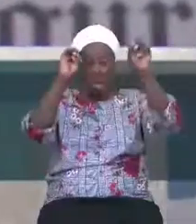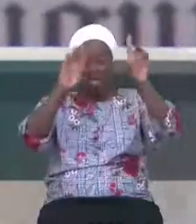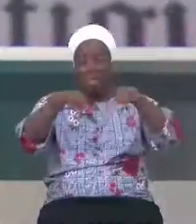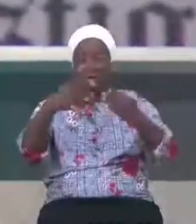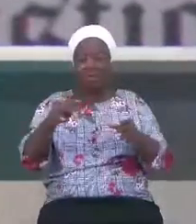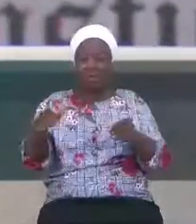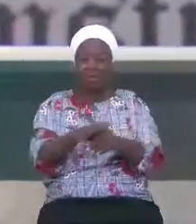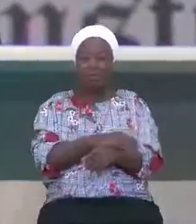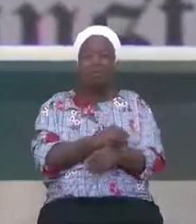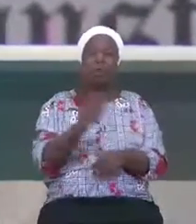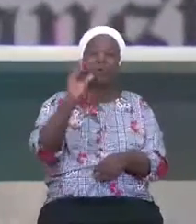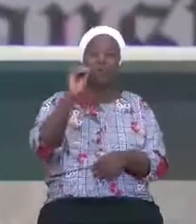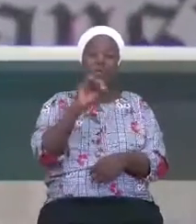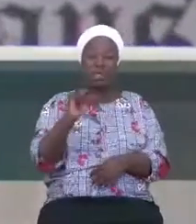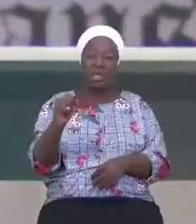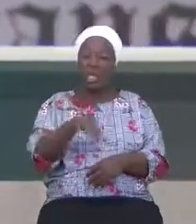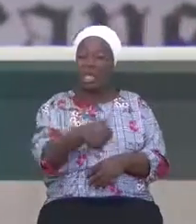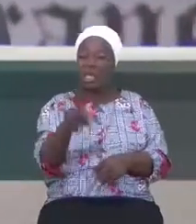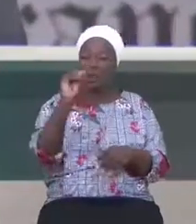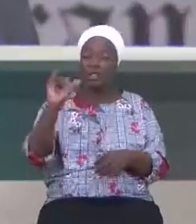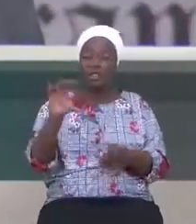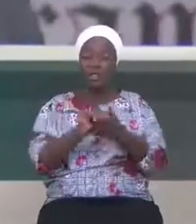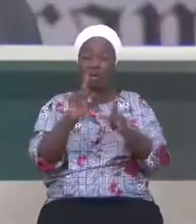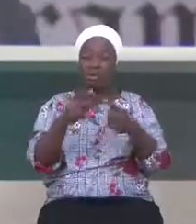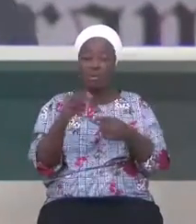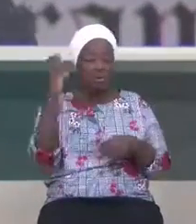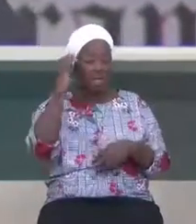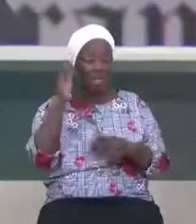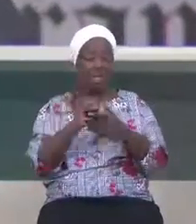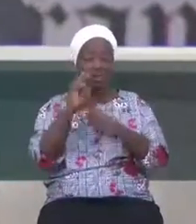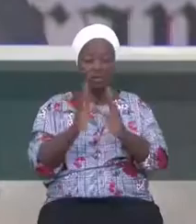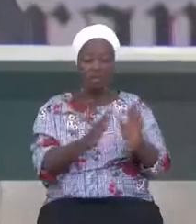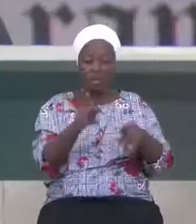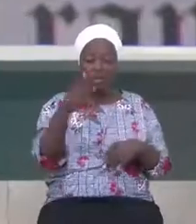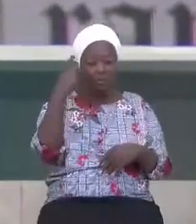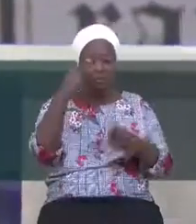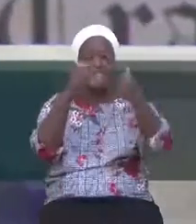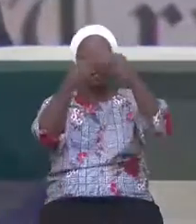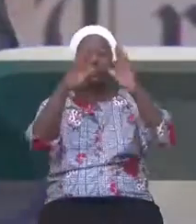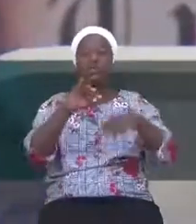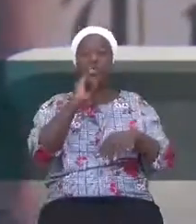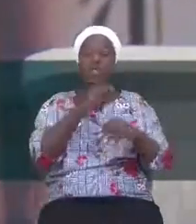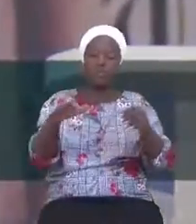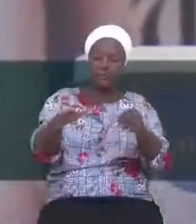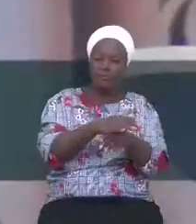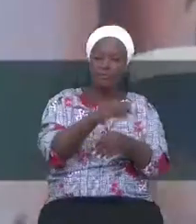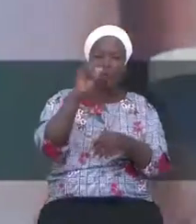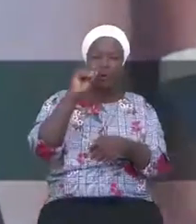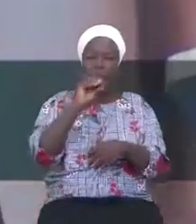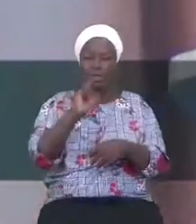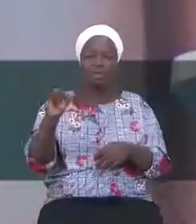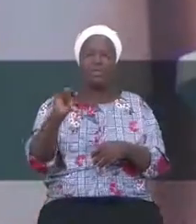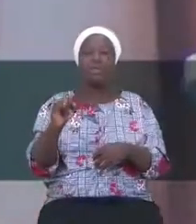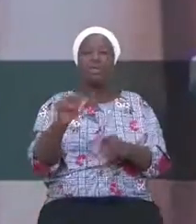message, tout message que tu écouteras, qui va te préparer pour le ciel, le plein message